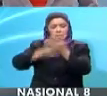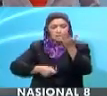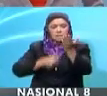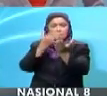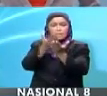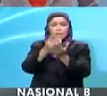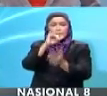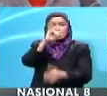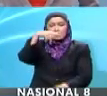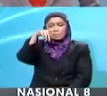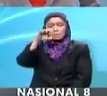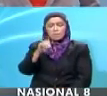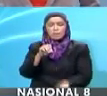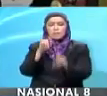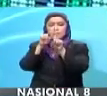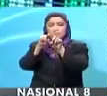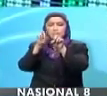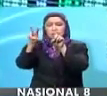sen.